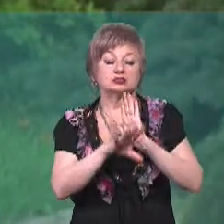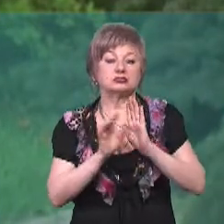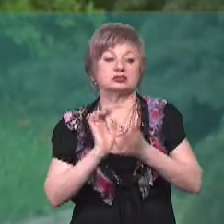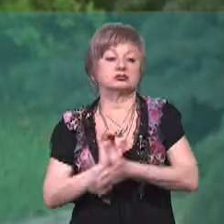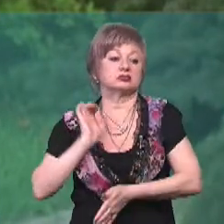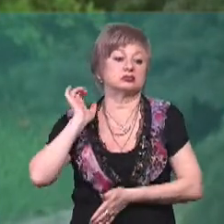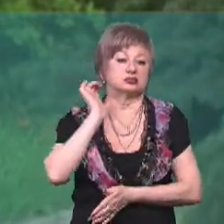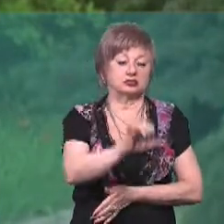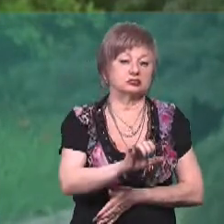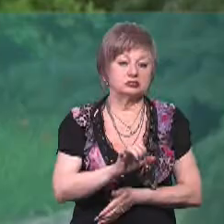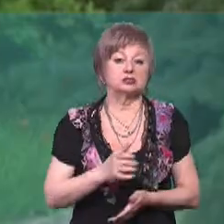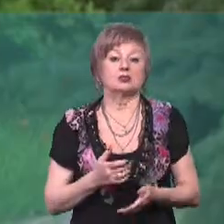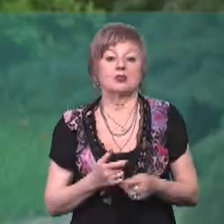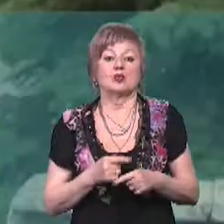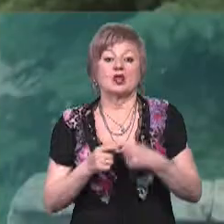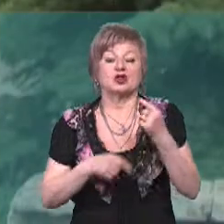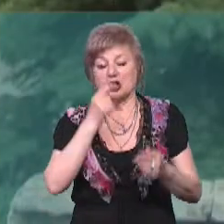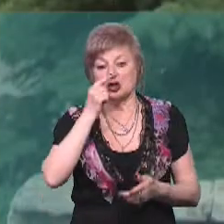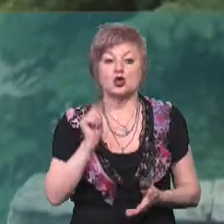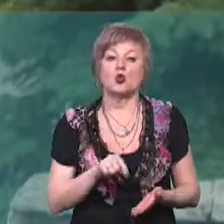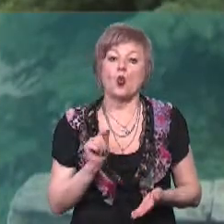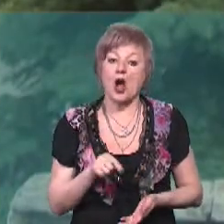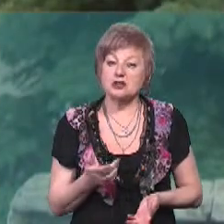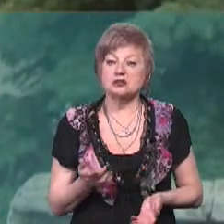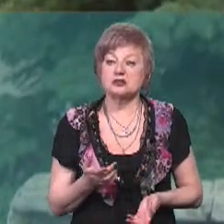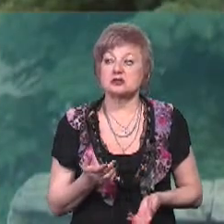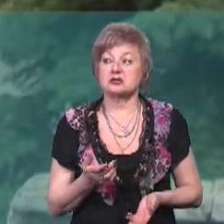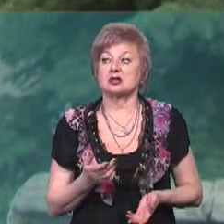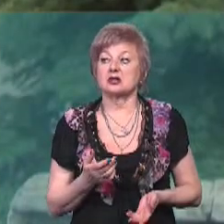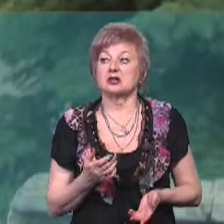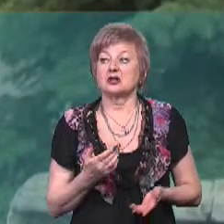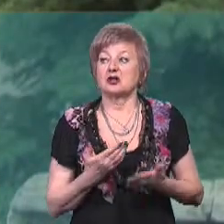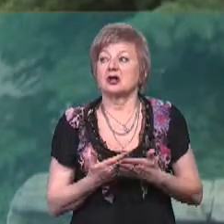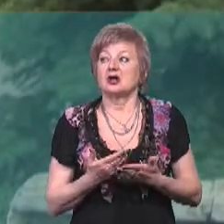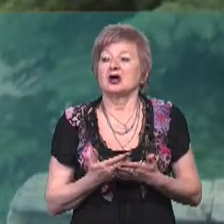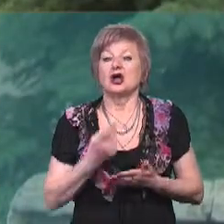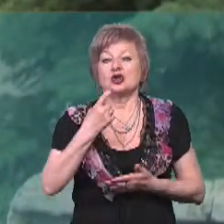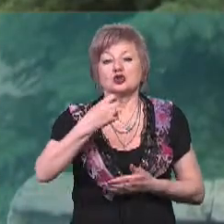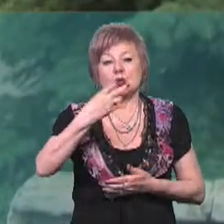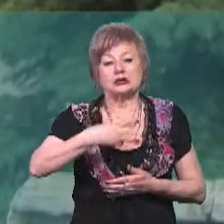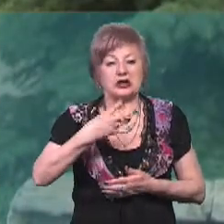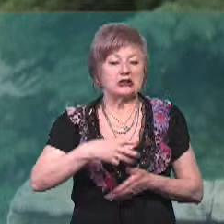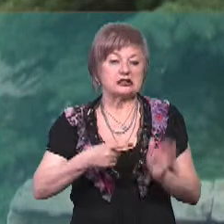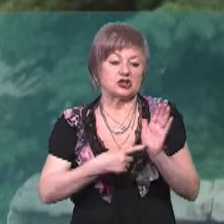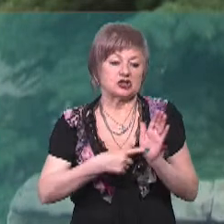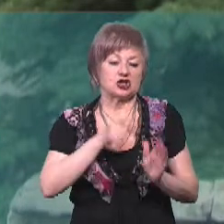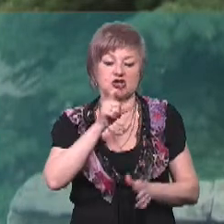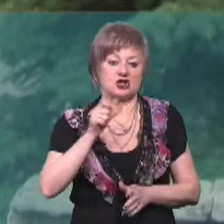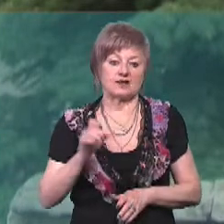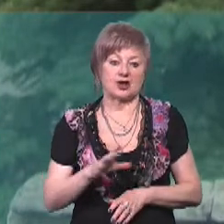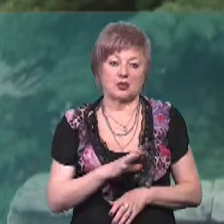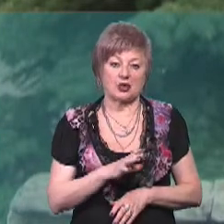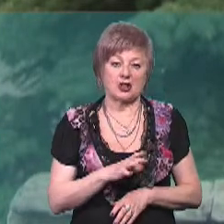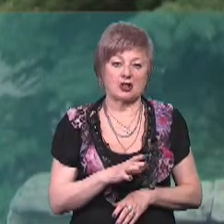колами через Луганськ. Тоді було звільнено, нас, здається, більше 130 людей. 136, здається, от не буду